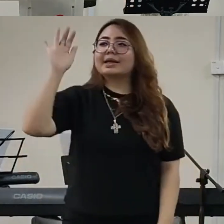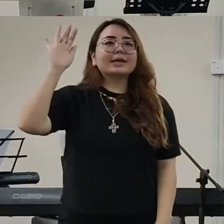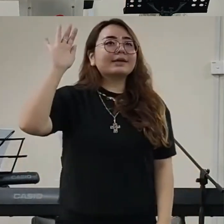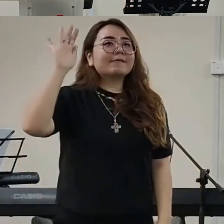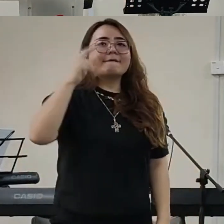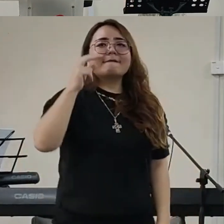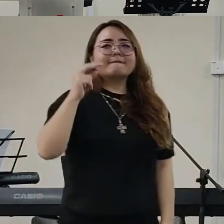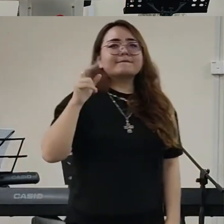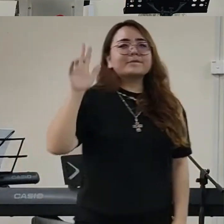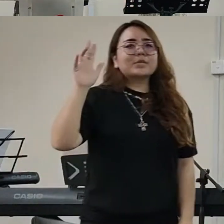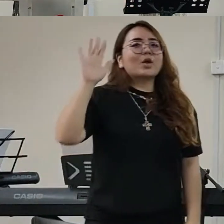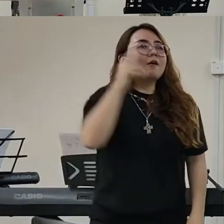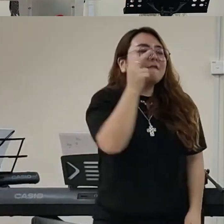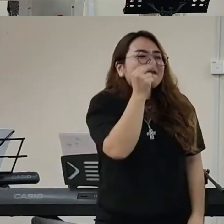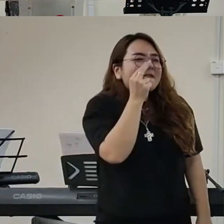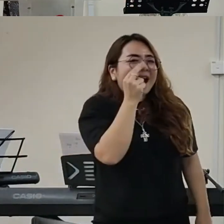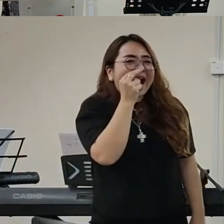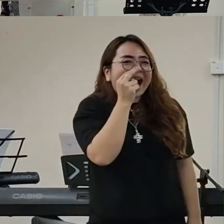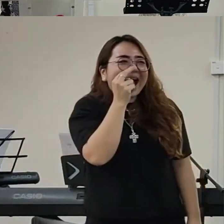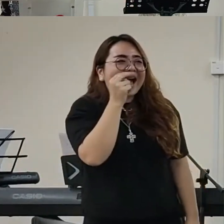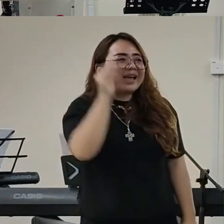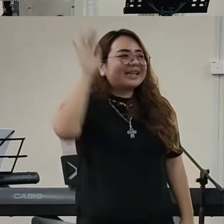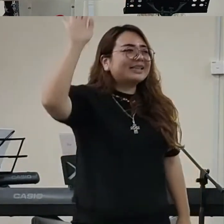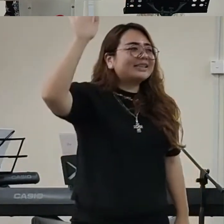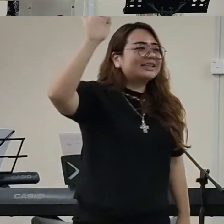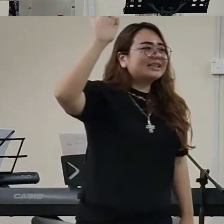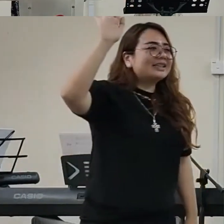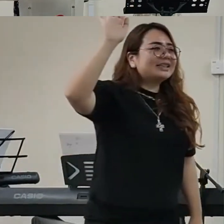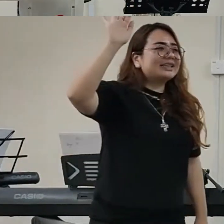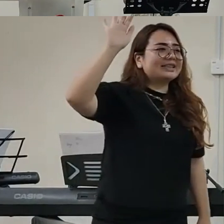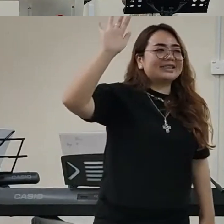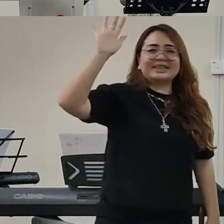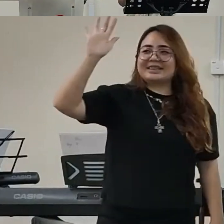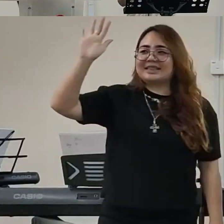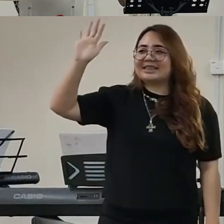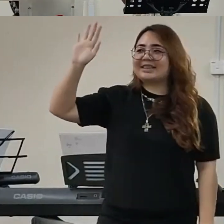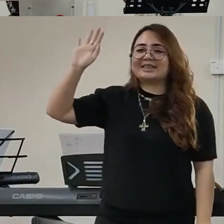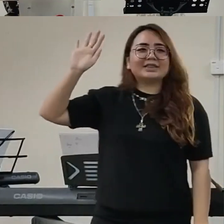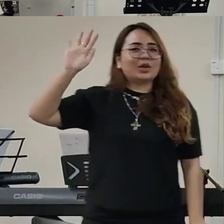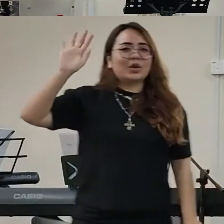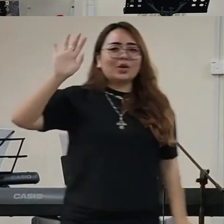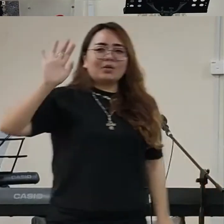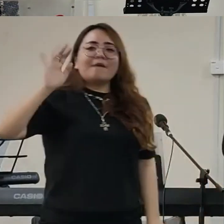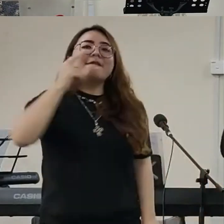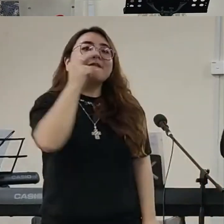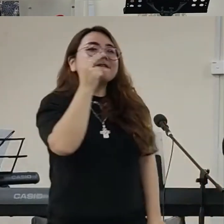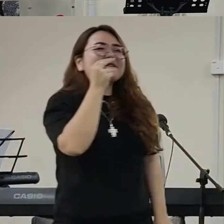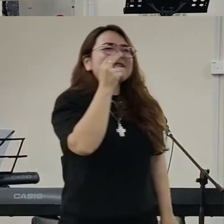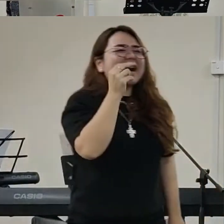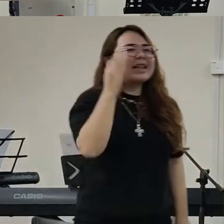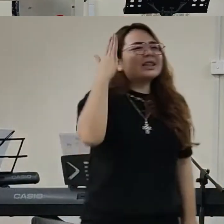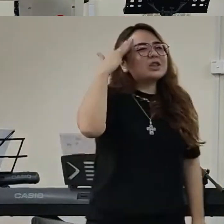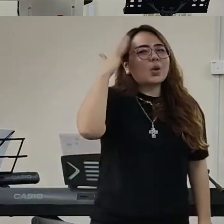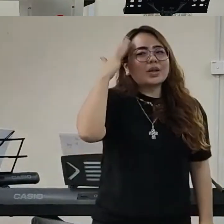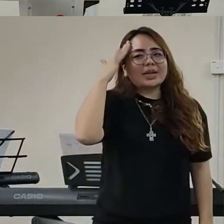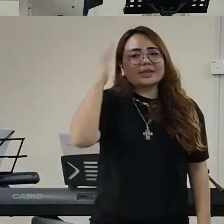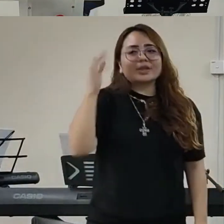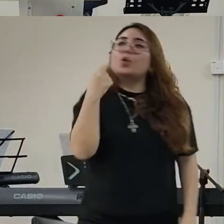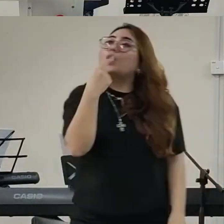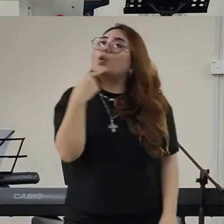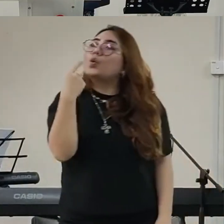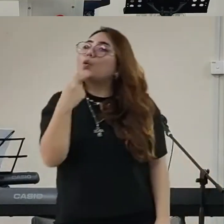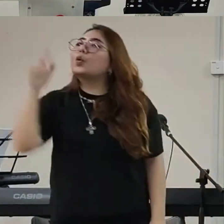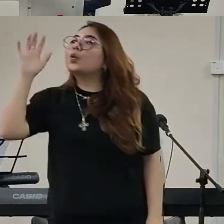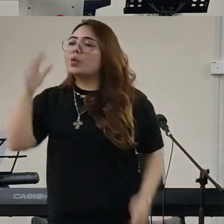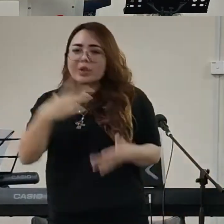You mean you like? How many of you like fun facts? Okay. 那我们还没有看我们经文之前呢，多少个人喜欢那种有